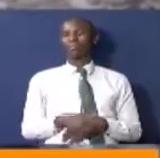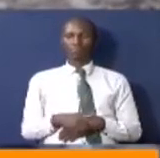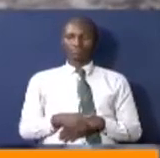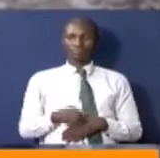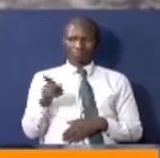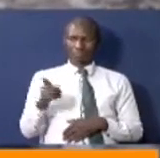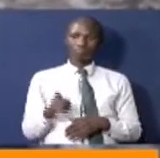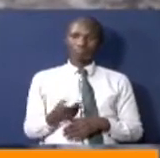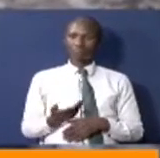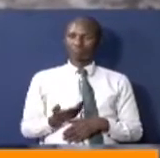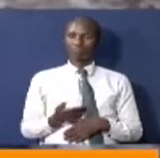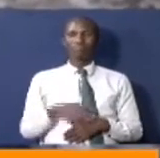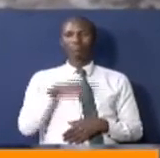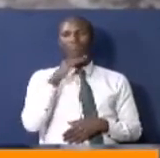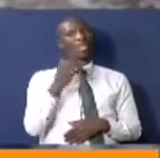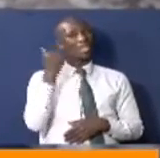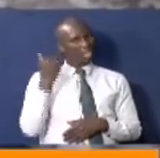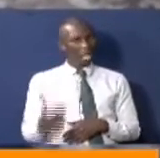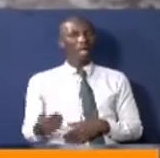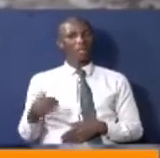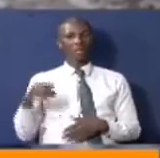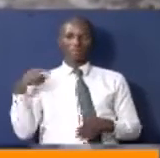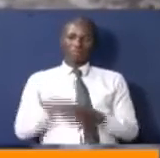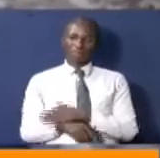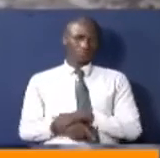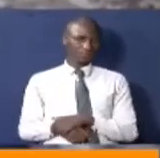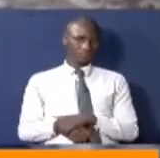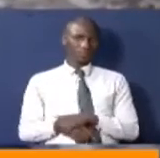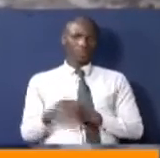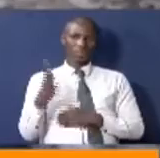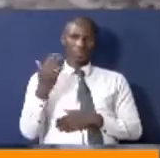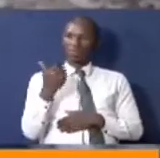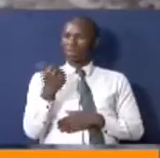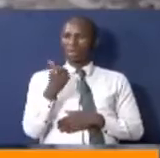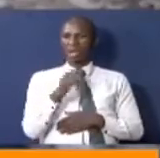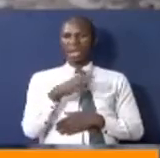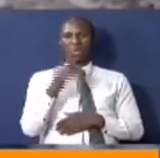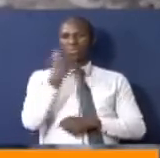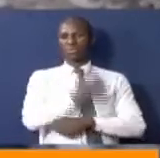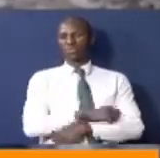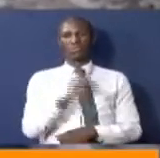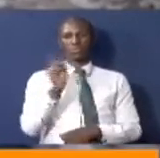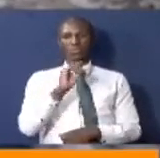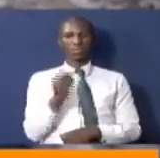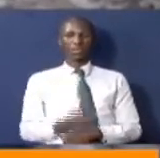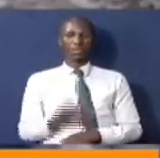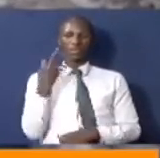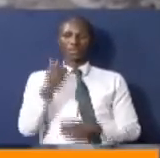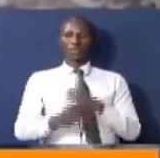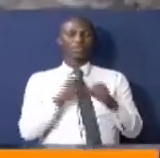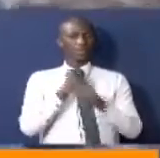Huyu amechomeka ndio mdogo kabisa. Sababu hajafikia kwenda shule sababu yako na miaka mitatu.